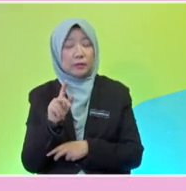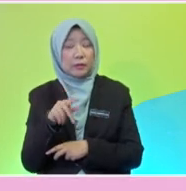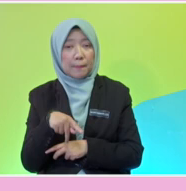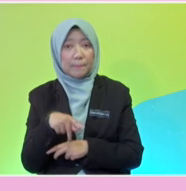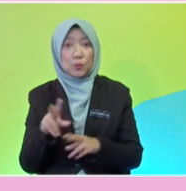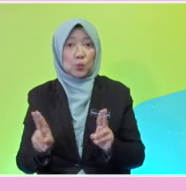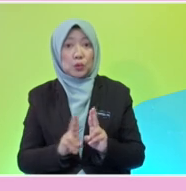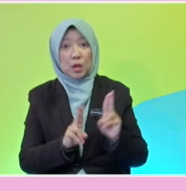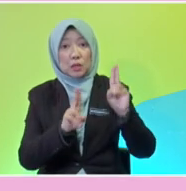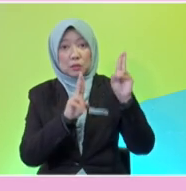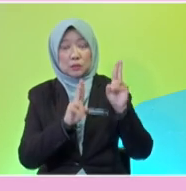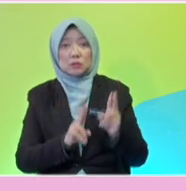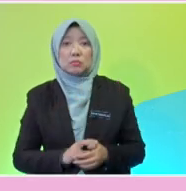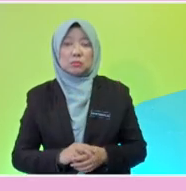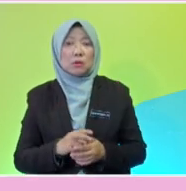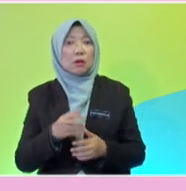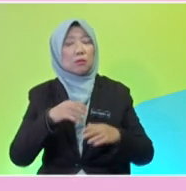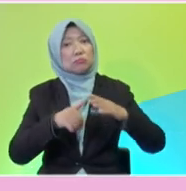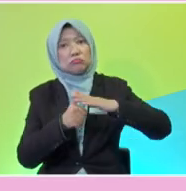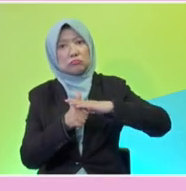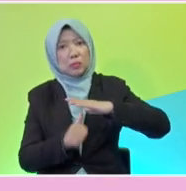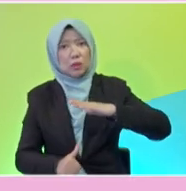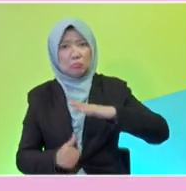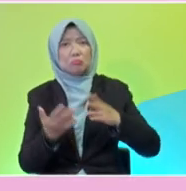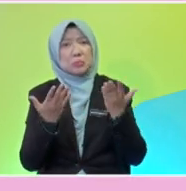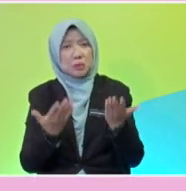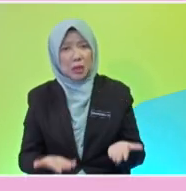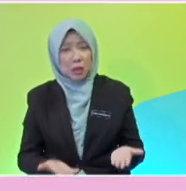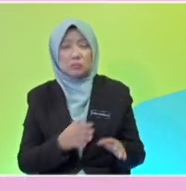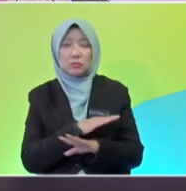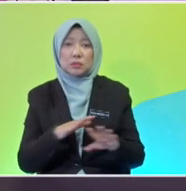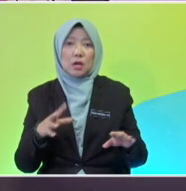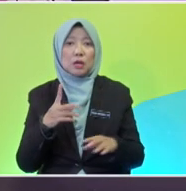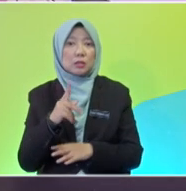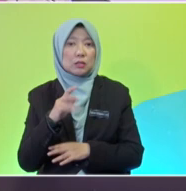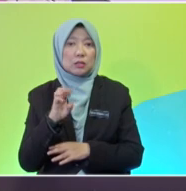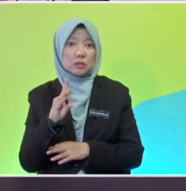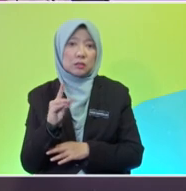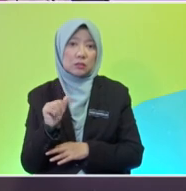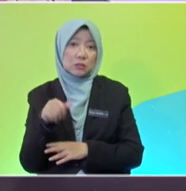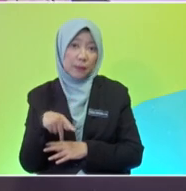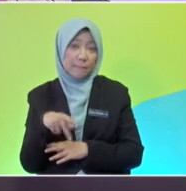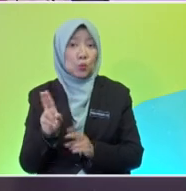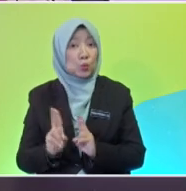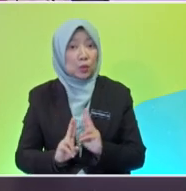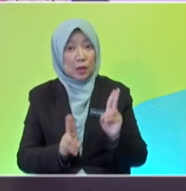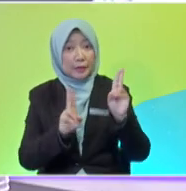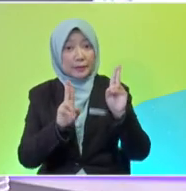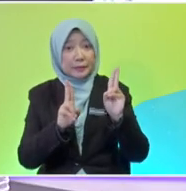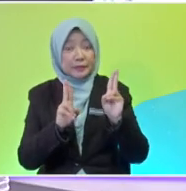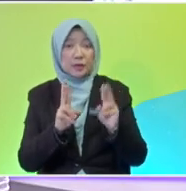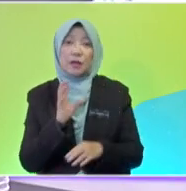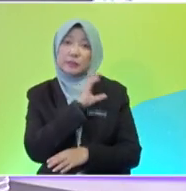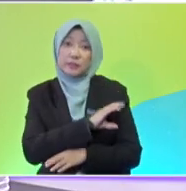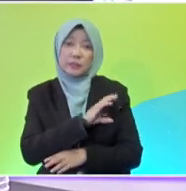berat yang kedua tidak kedap udara jadi merah kita sudah belajar kan maksud dan ciri-cirinya Mari kita lakukan